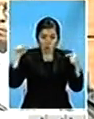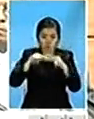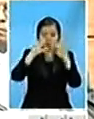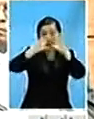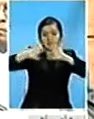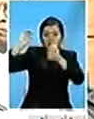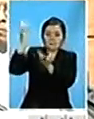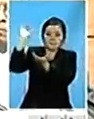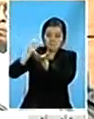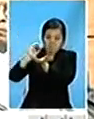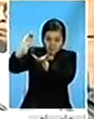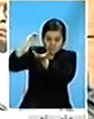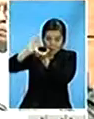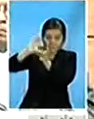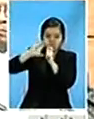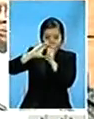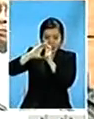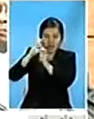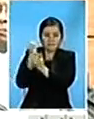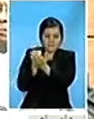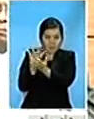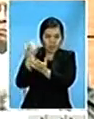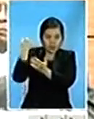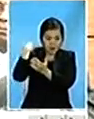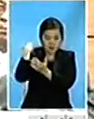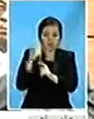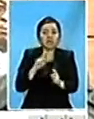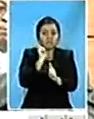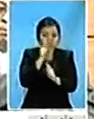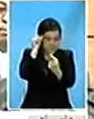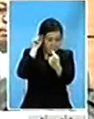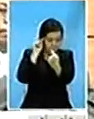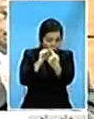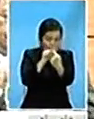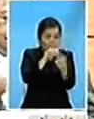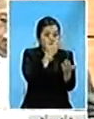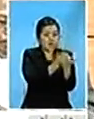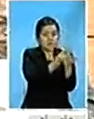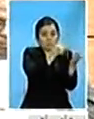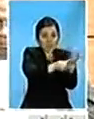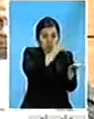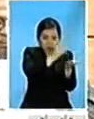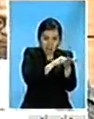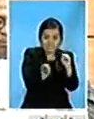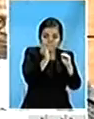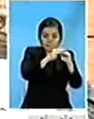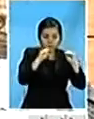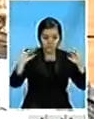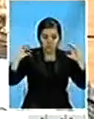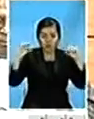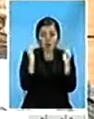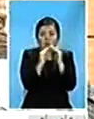ลก็สูงขึ้นในขณะที่เป้าหมายในการจัดเก็บภาษีโดยรวมก็สูงขึ้นเช่นเดียวกันแต่สิ่งที่เกิด